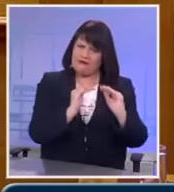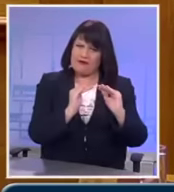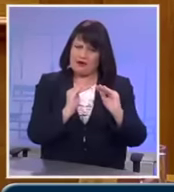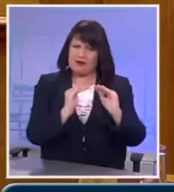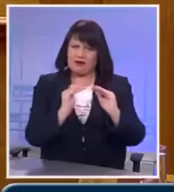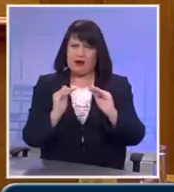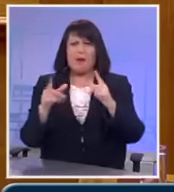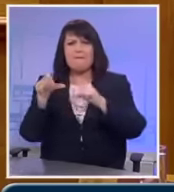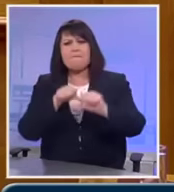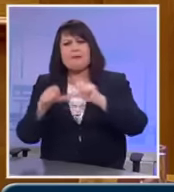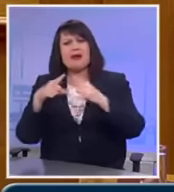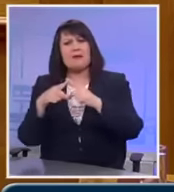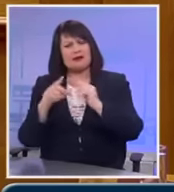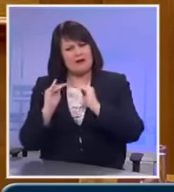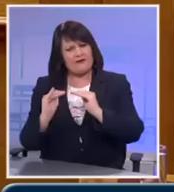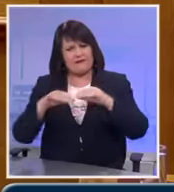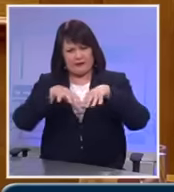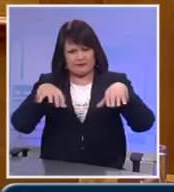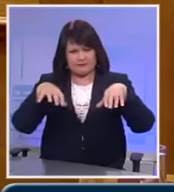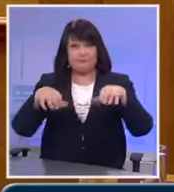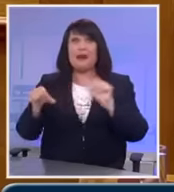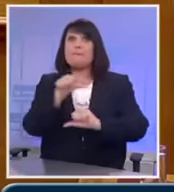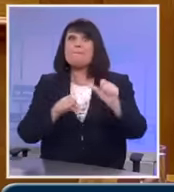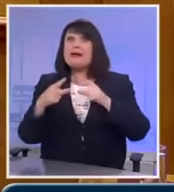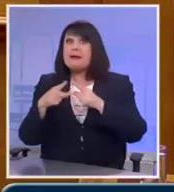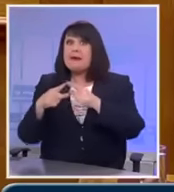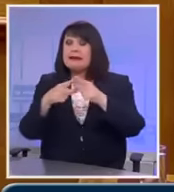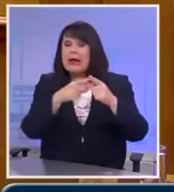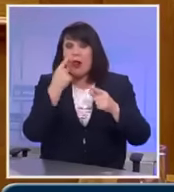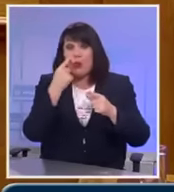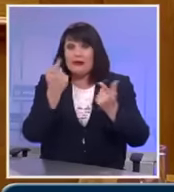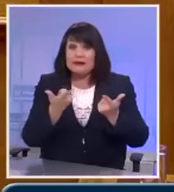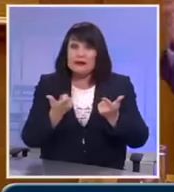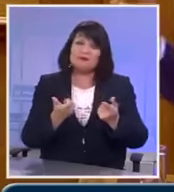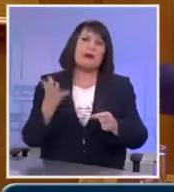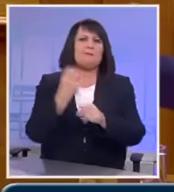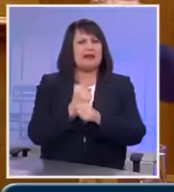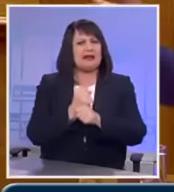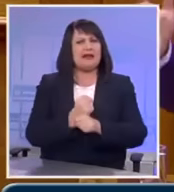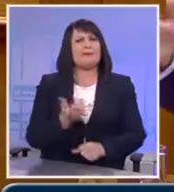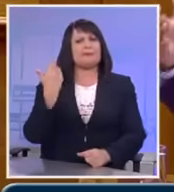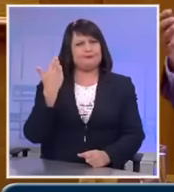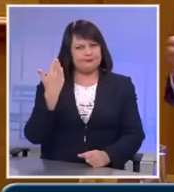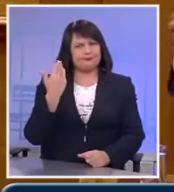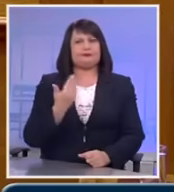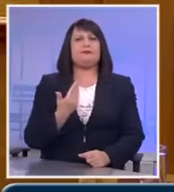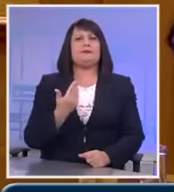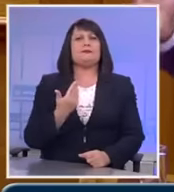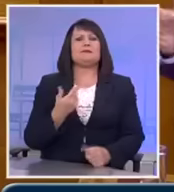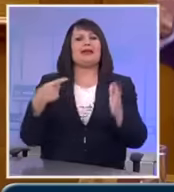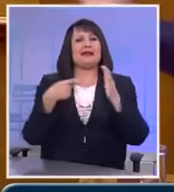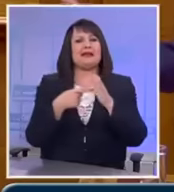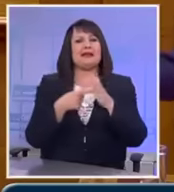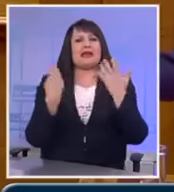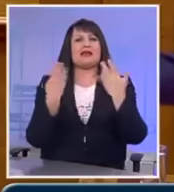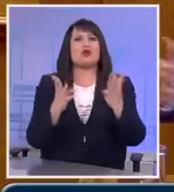λειτουργούν όμως θέλουμε να ρίξουμε το βάρος στα πειραματικά όπως με επιτυχία έκανε στη δεκαετία του έγινε στην ελλάδα τη δεκαετία του